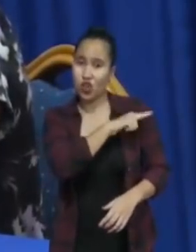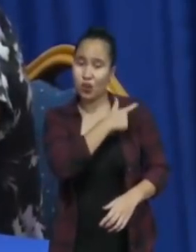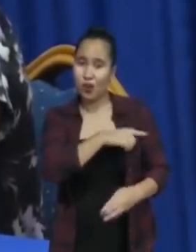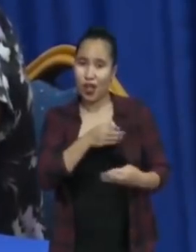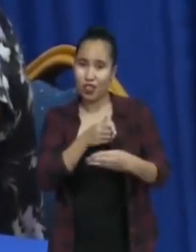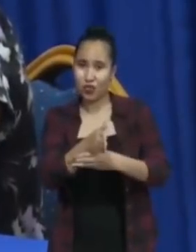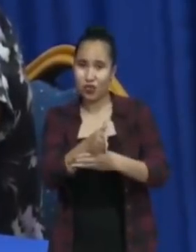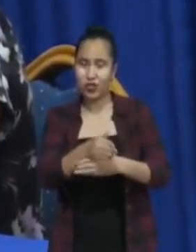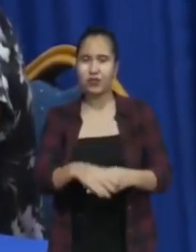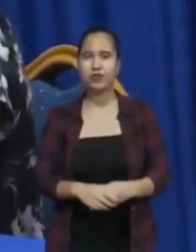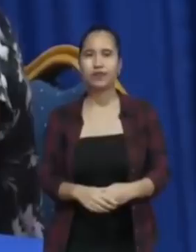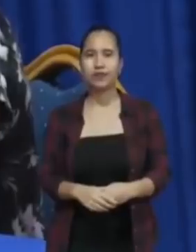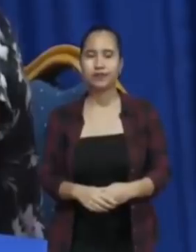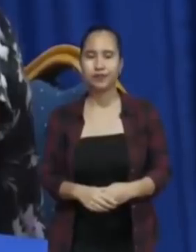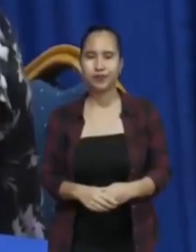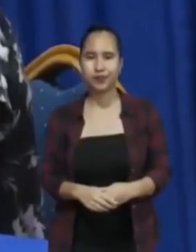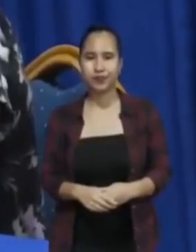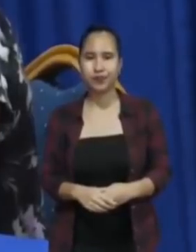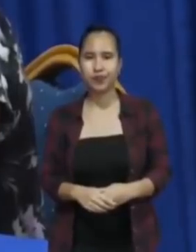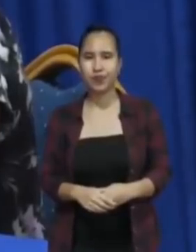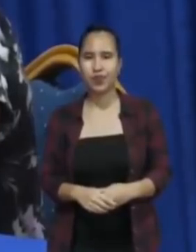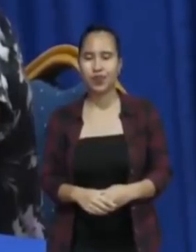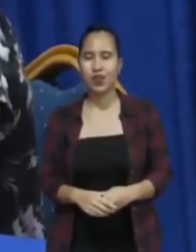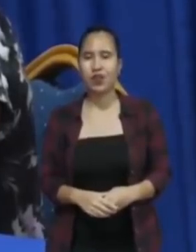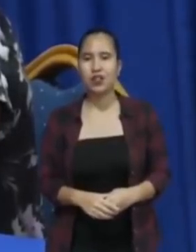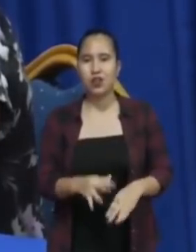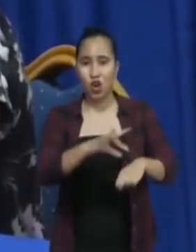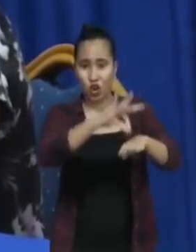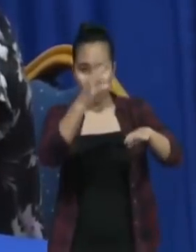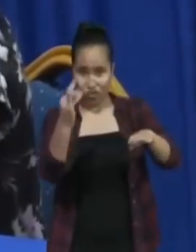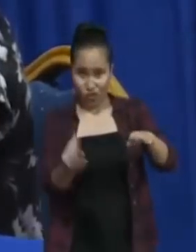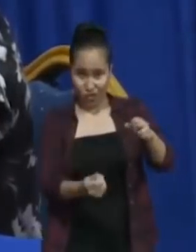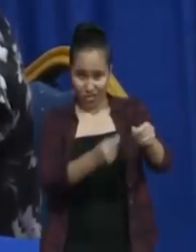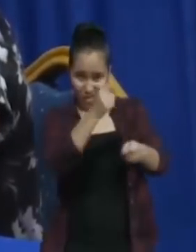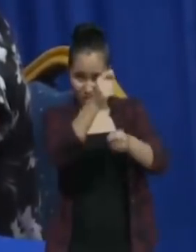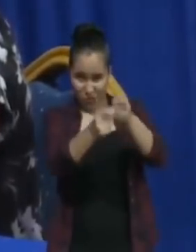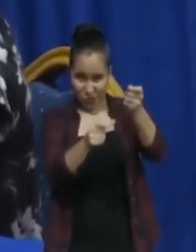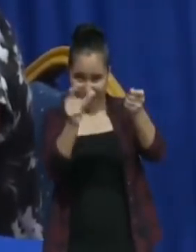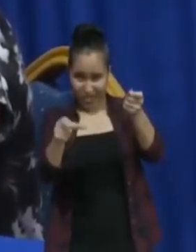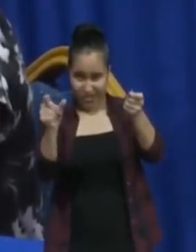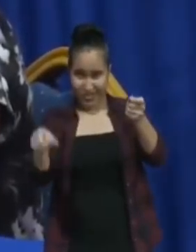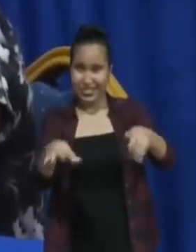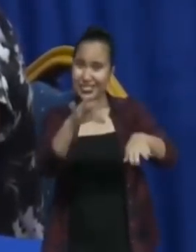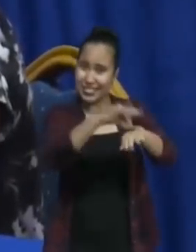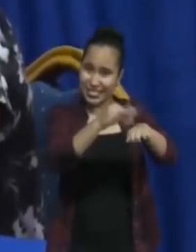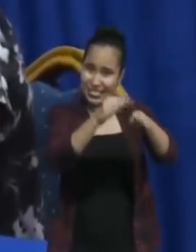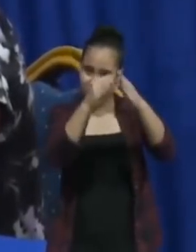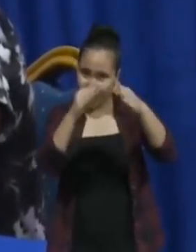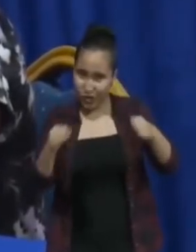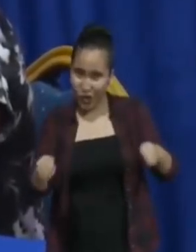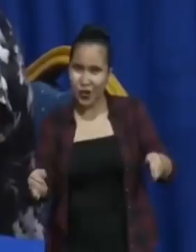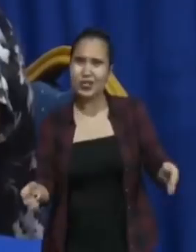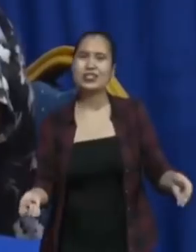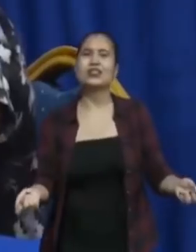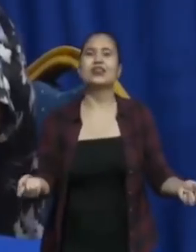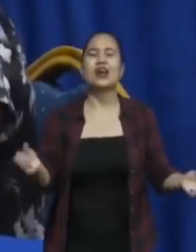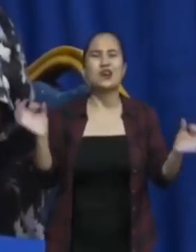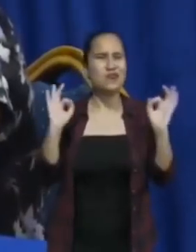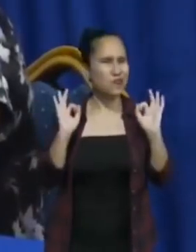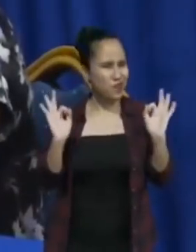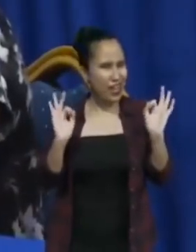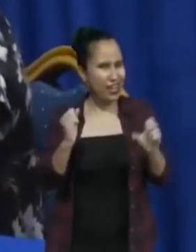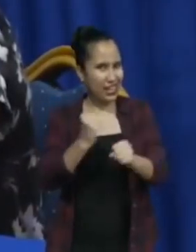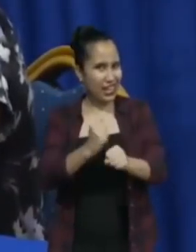De gezondheidsdienst, gezondheidswerkers, de ziekenhuizen, de veiligheidsdiensten,